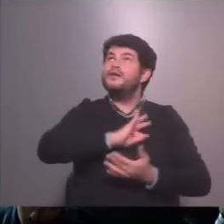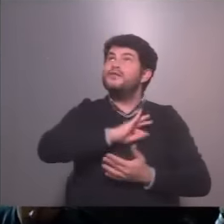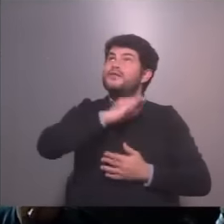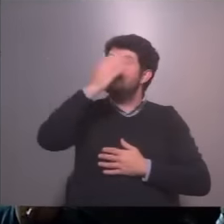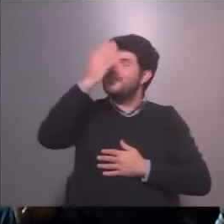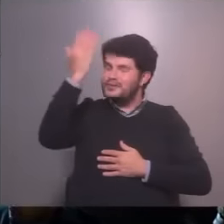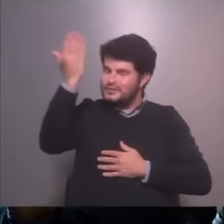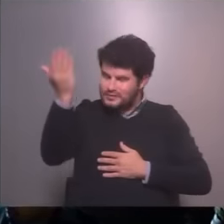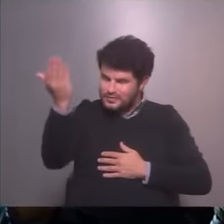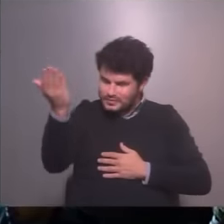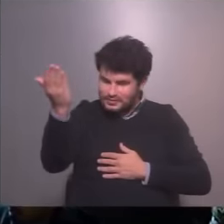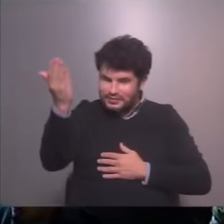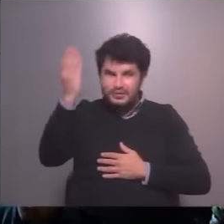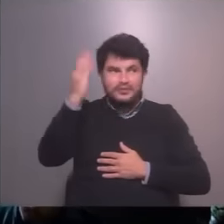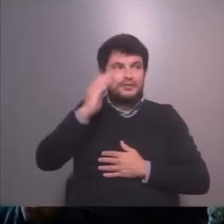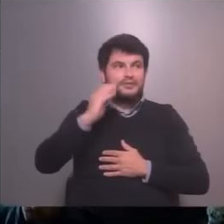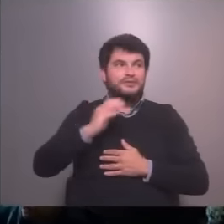Palavra da